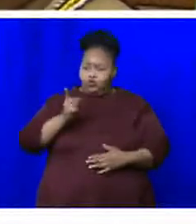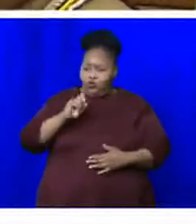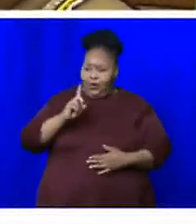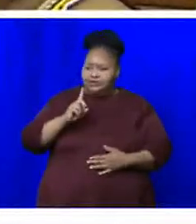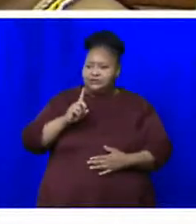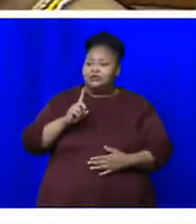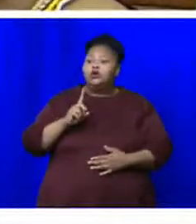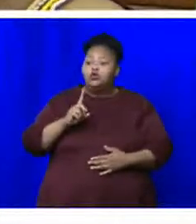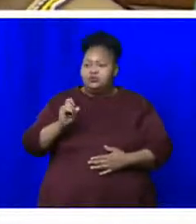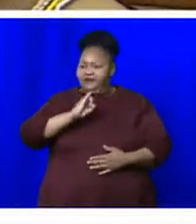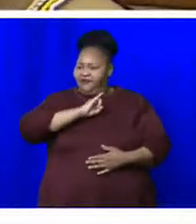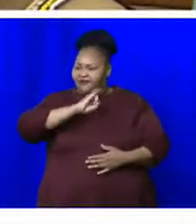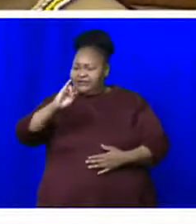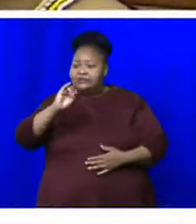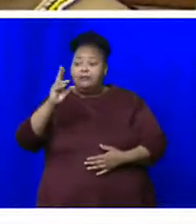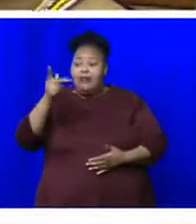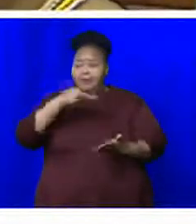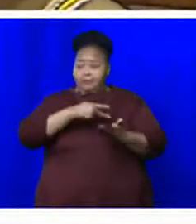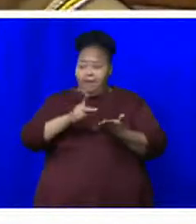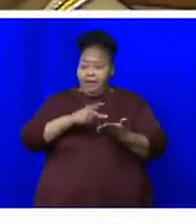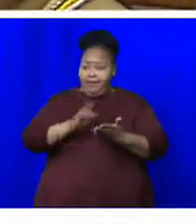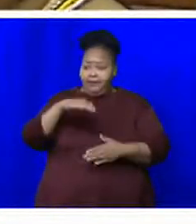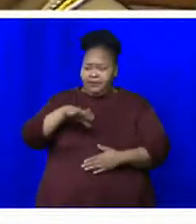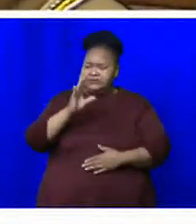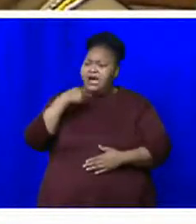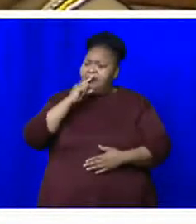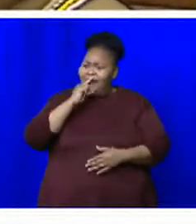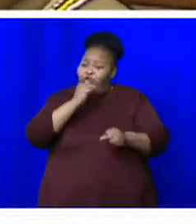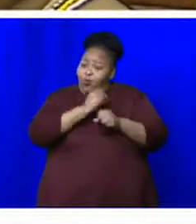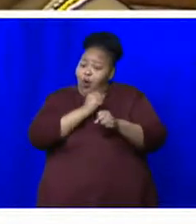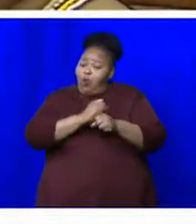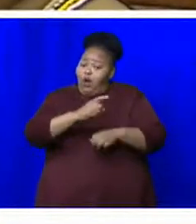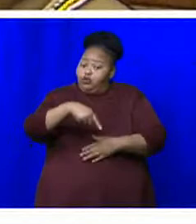survey ngelanga.